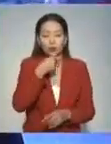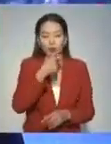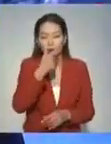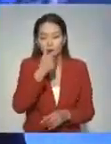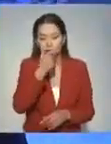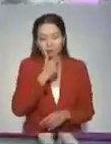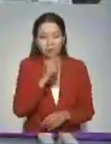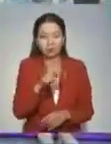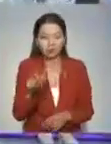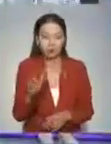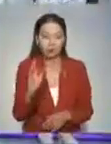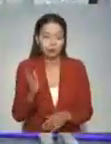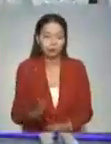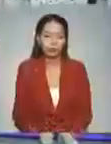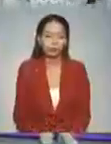болуына тілектеспіз.